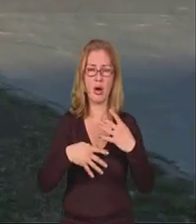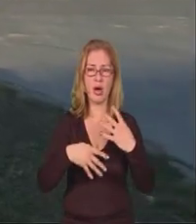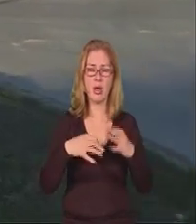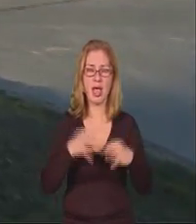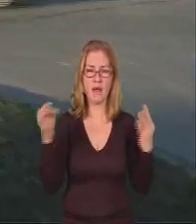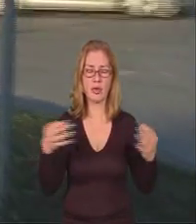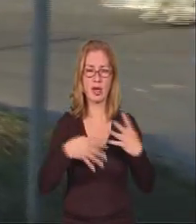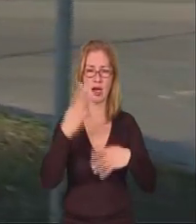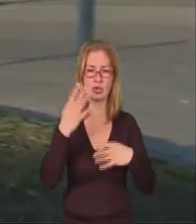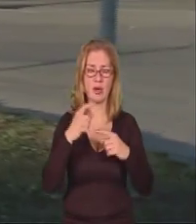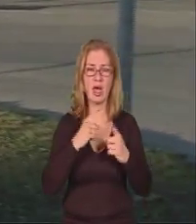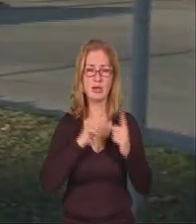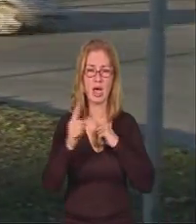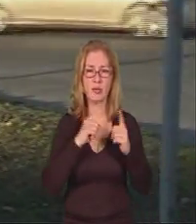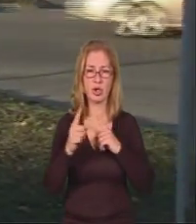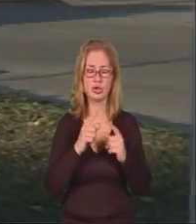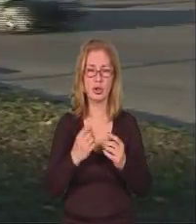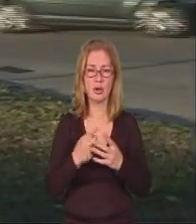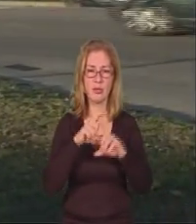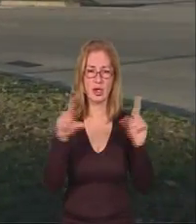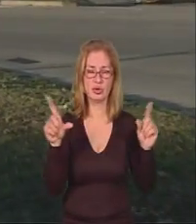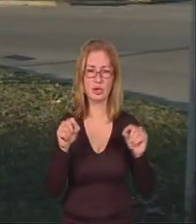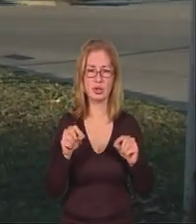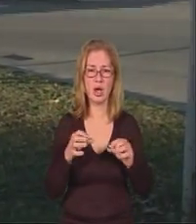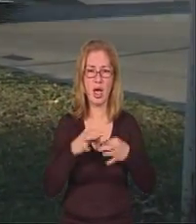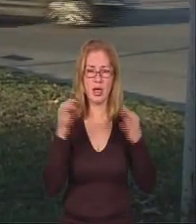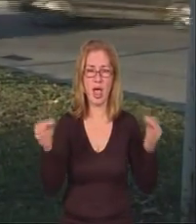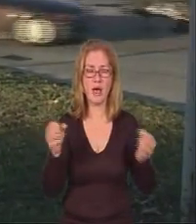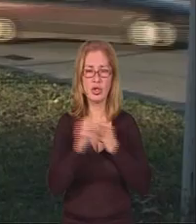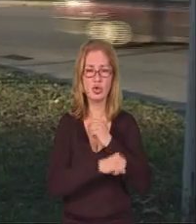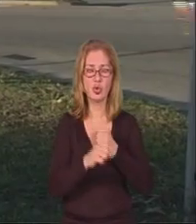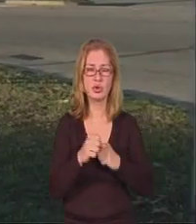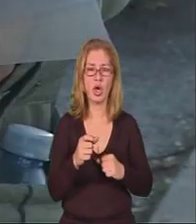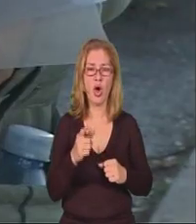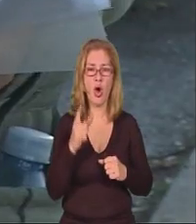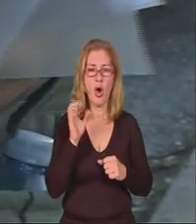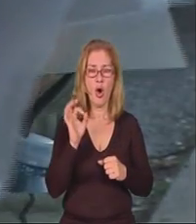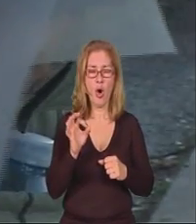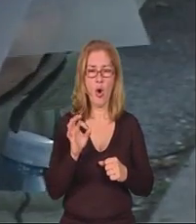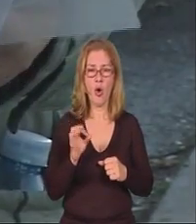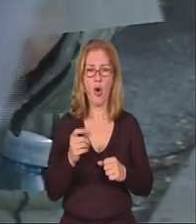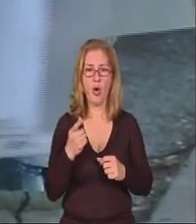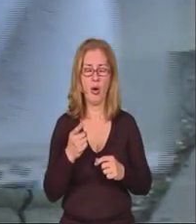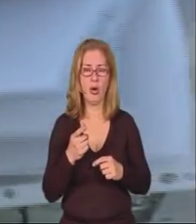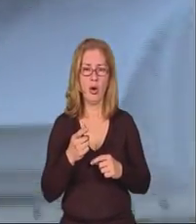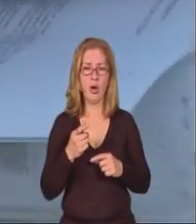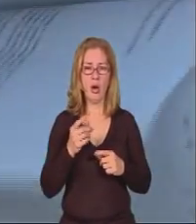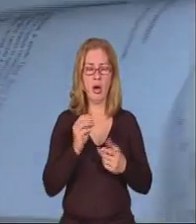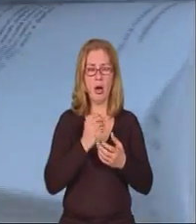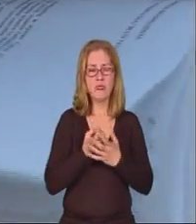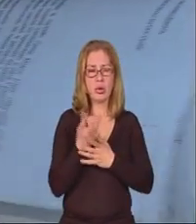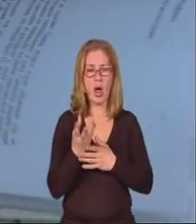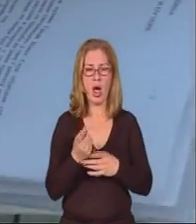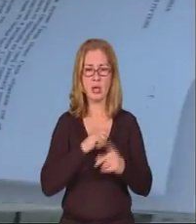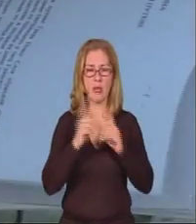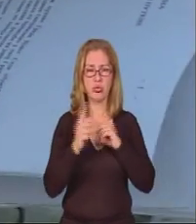u javnom gradskom saobraćajnom preduzeću navode da je u planu izrada nove studije o tarifnom sistemu grada, kao i optimizacija mreže